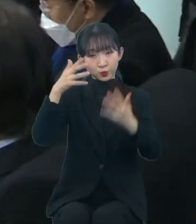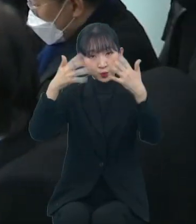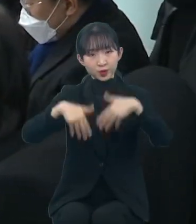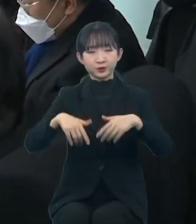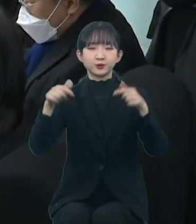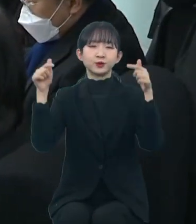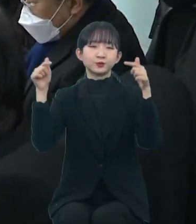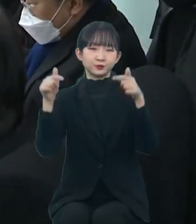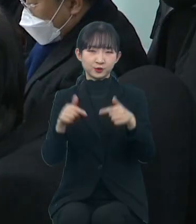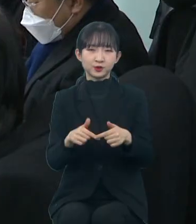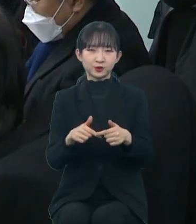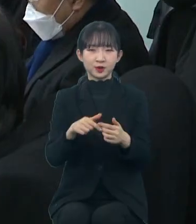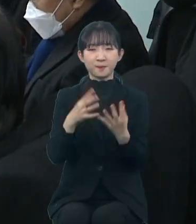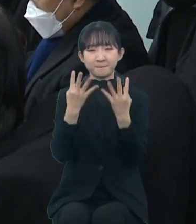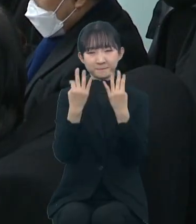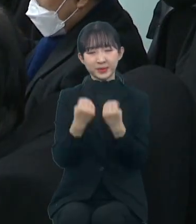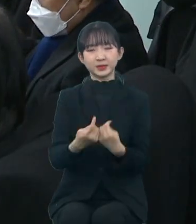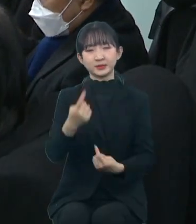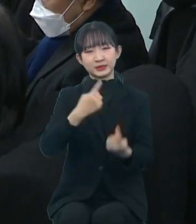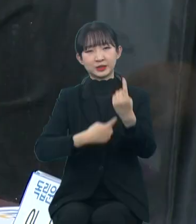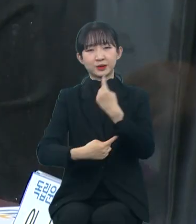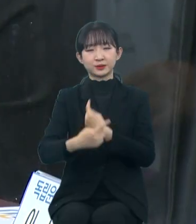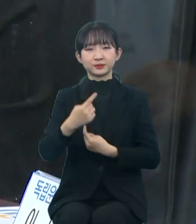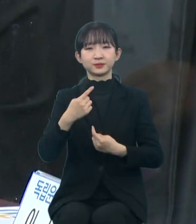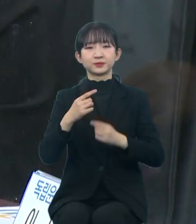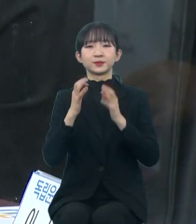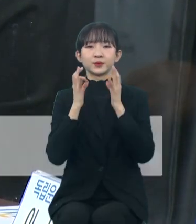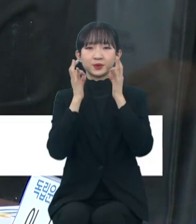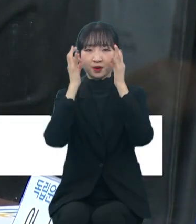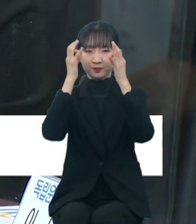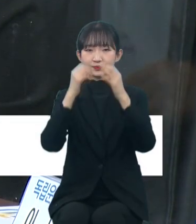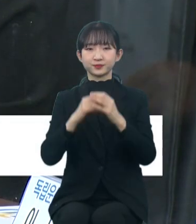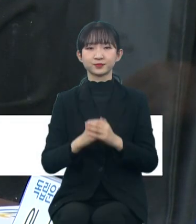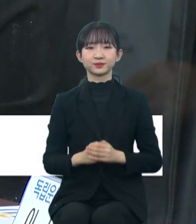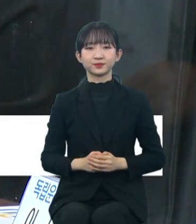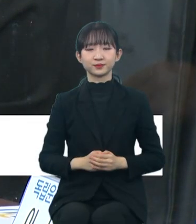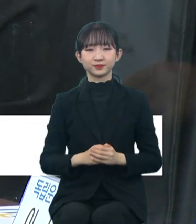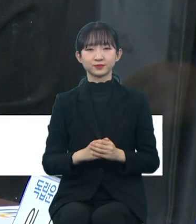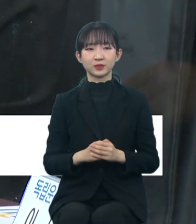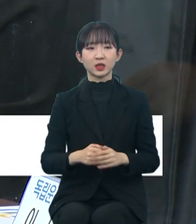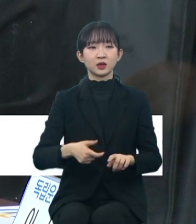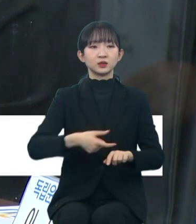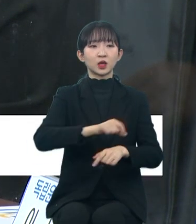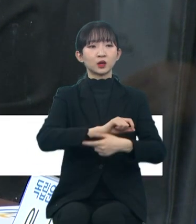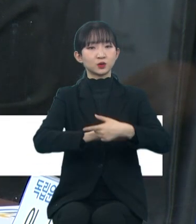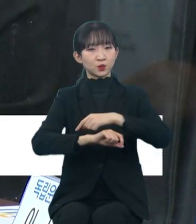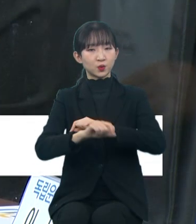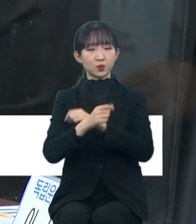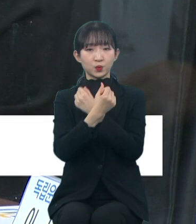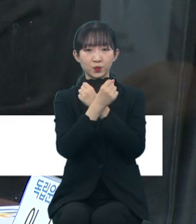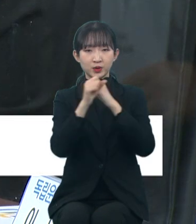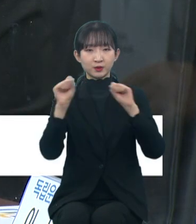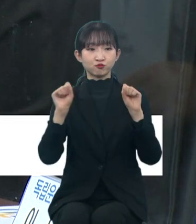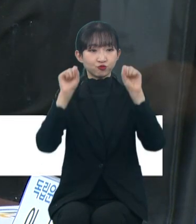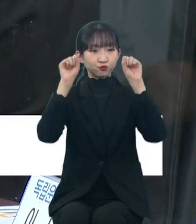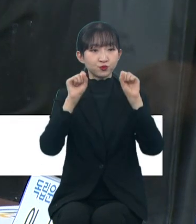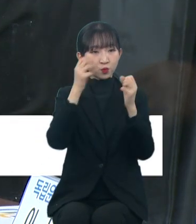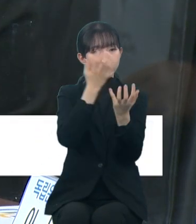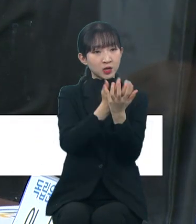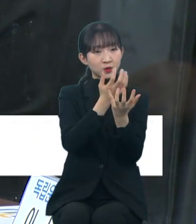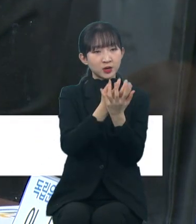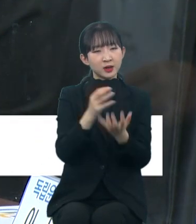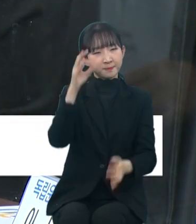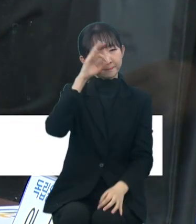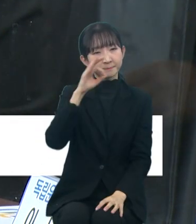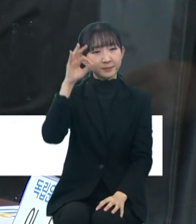받도록 노력하겠다고 밝혔습니다. 국가보훈처는 적극적인 독립운동 사료 수집 등을 통해